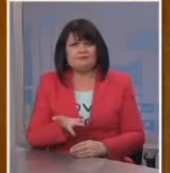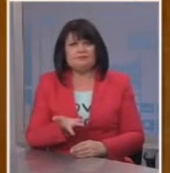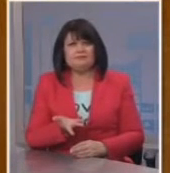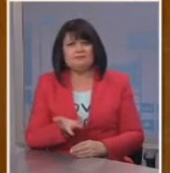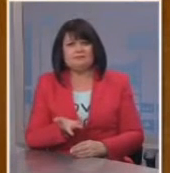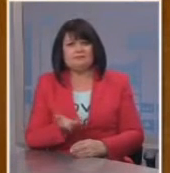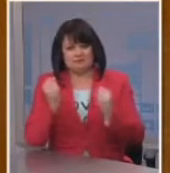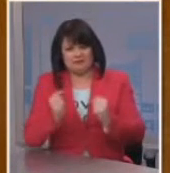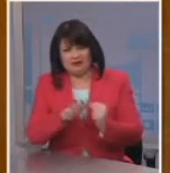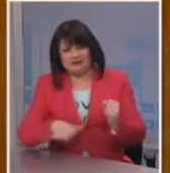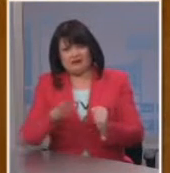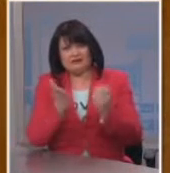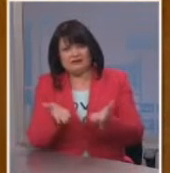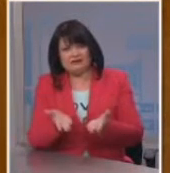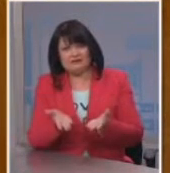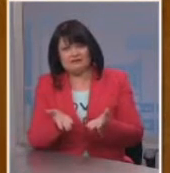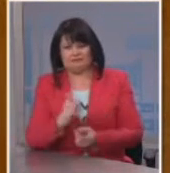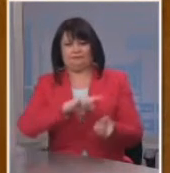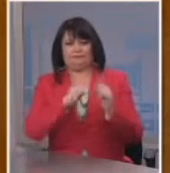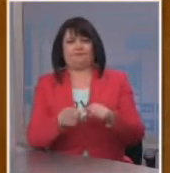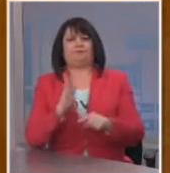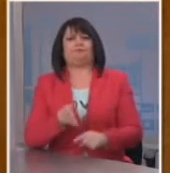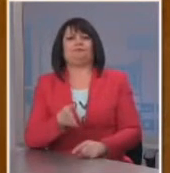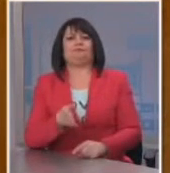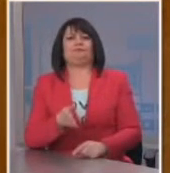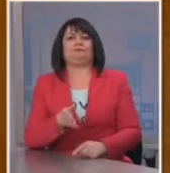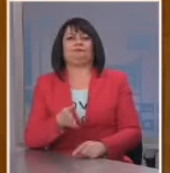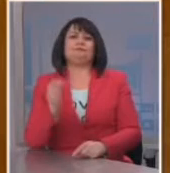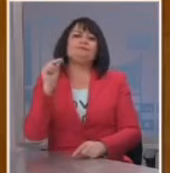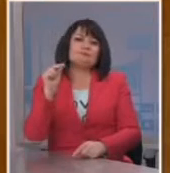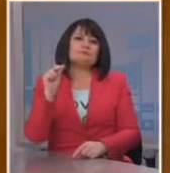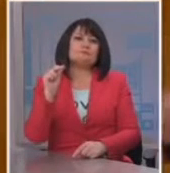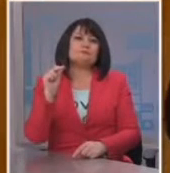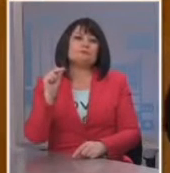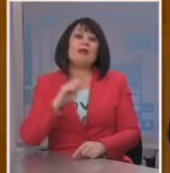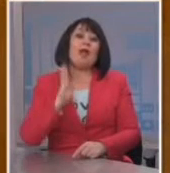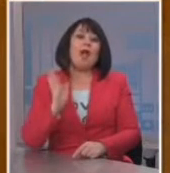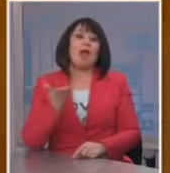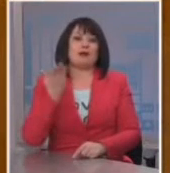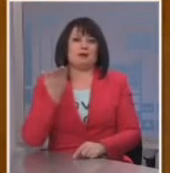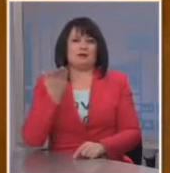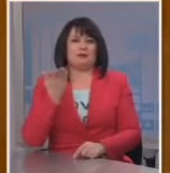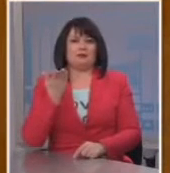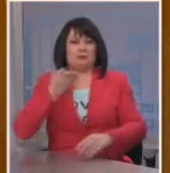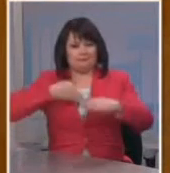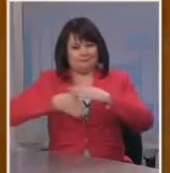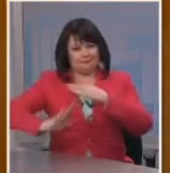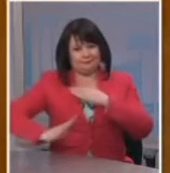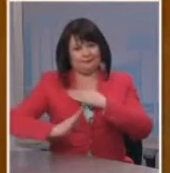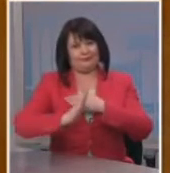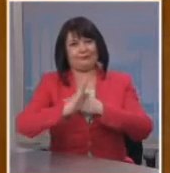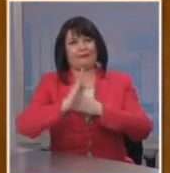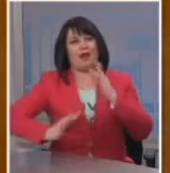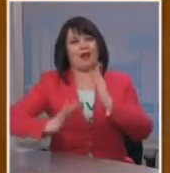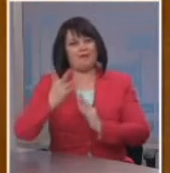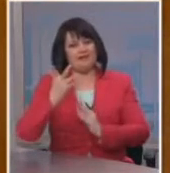την κατάσταση, το αντίθετο μπορούμε να υποσχεθούμε στο λαό. Ότι μέσα από την ανάκαμψη μπορούμε να μειώσουμε τους